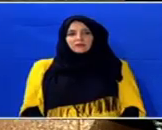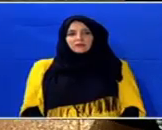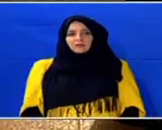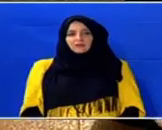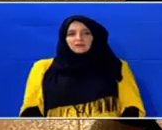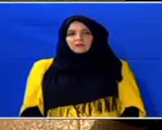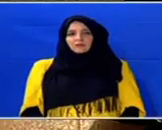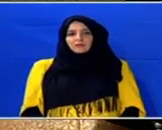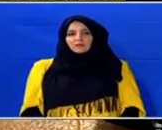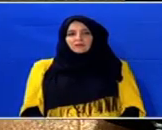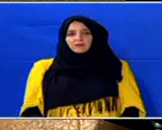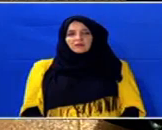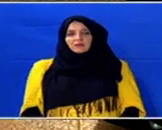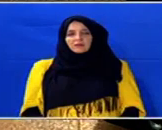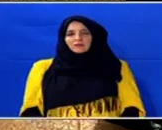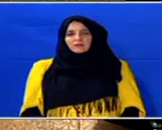كملي أم شيماء.